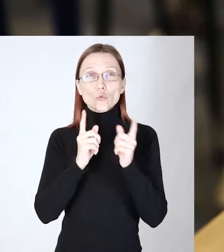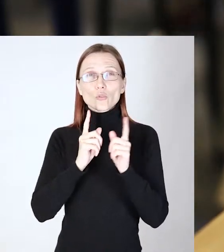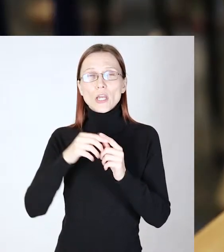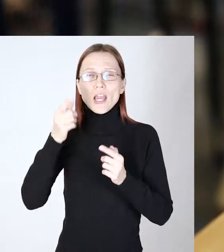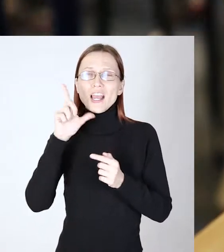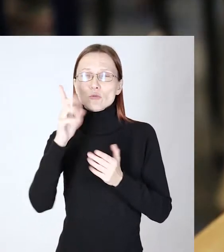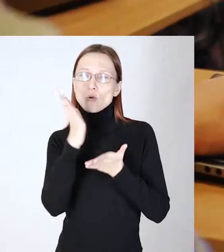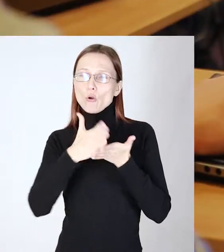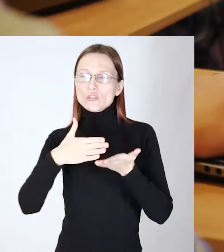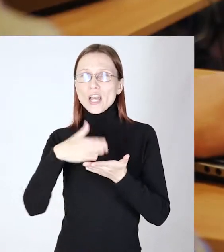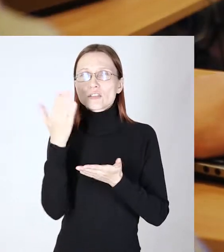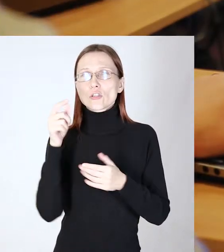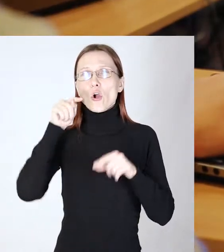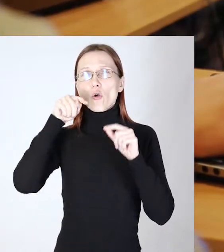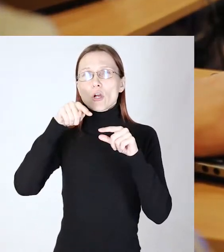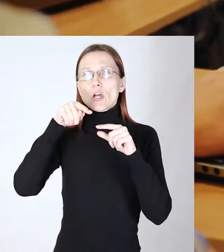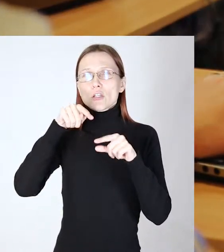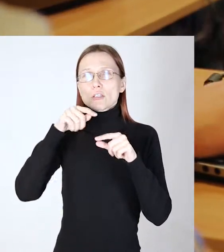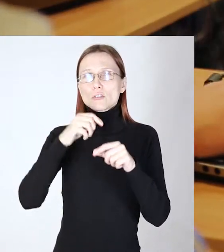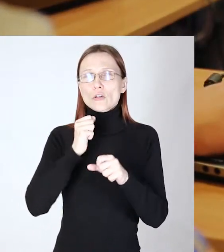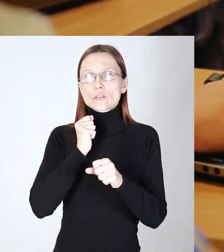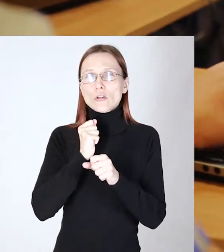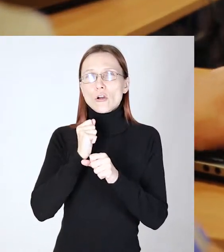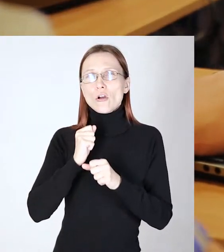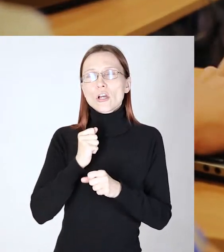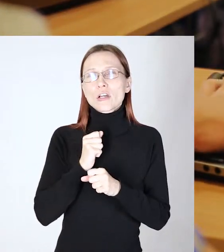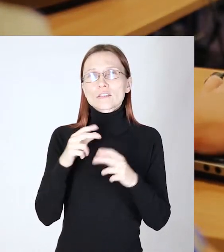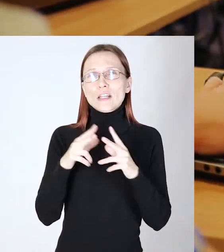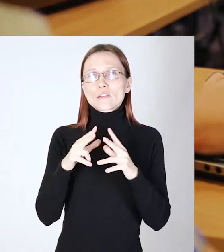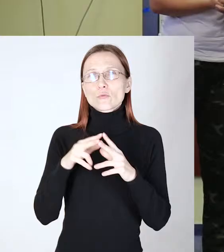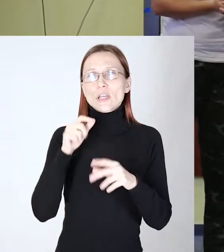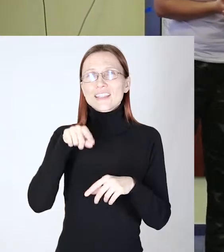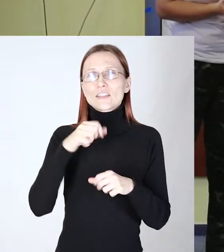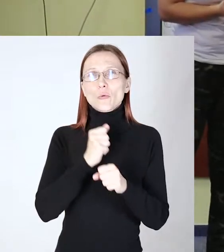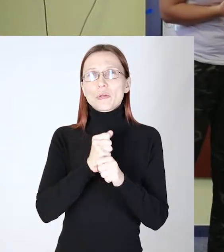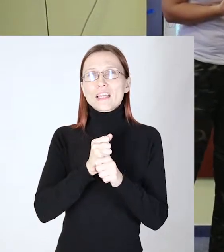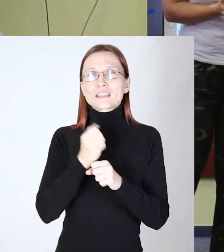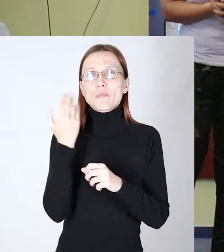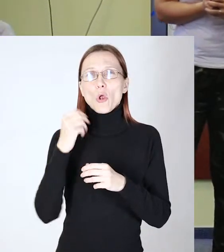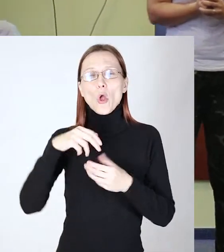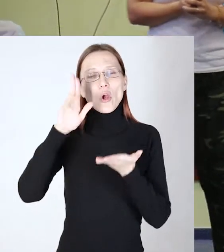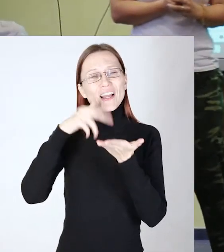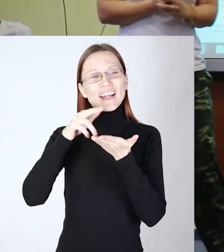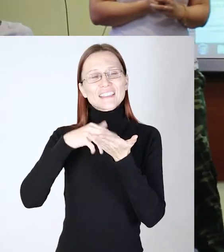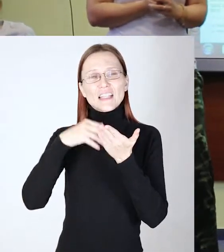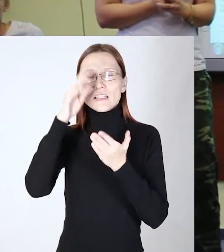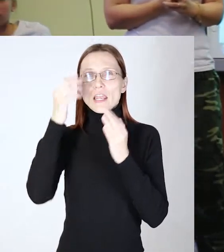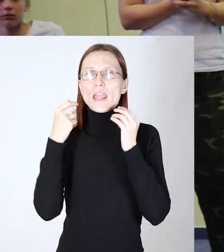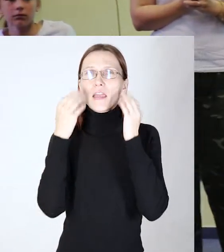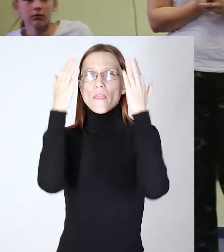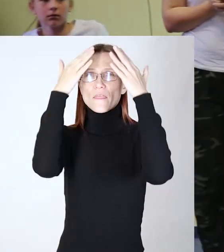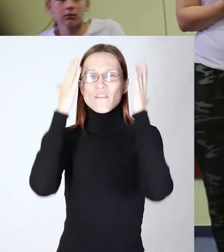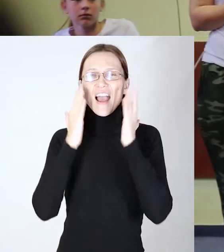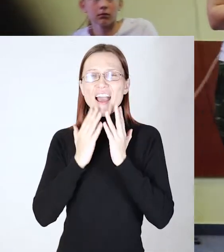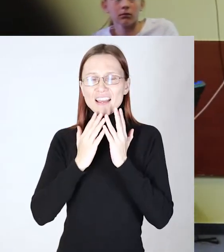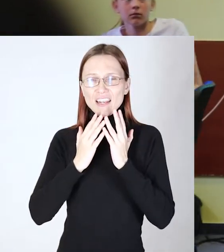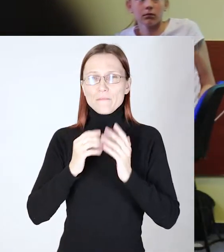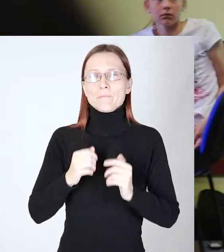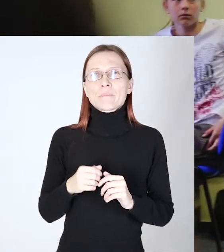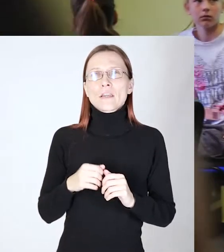tohto workshopu bolo vlastne kreslenie črt tváre, takéj identity človeka. Aktivita prebiehala